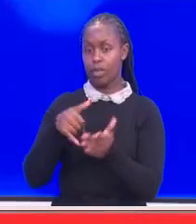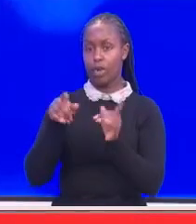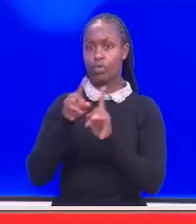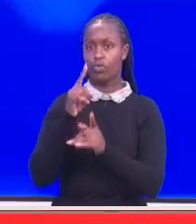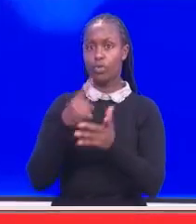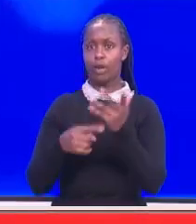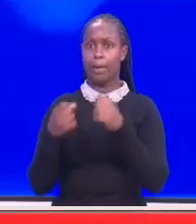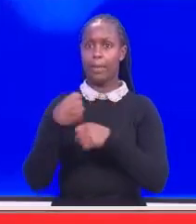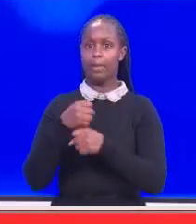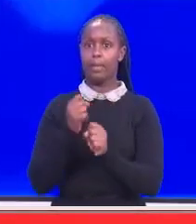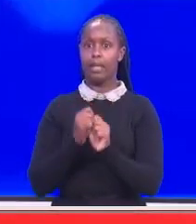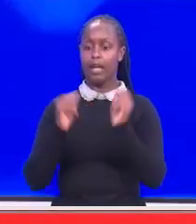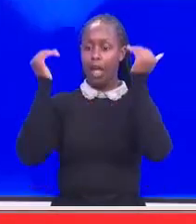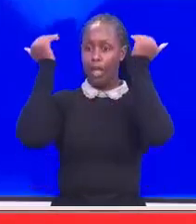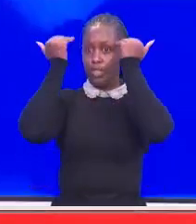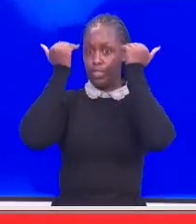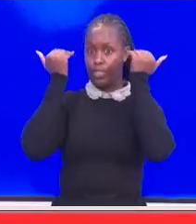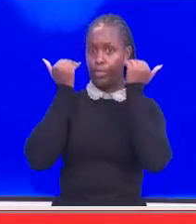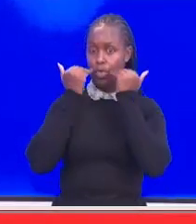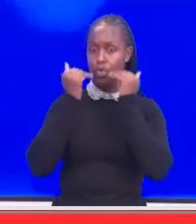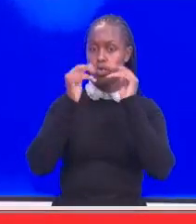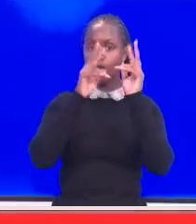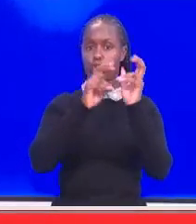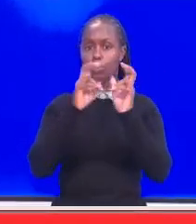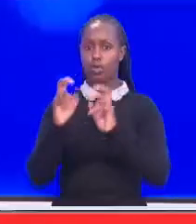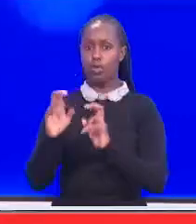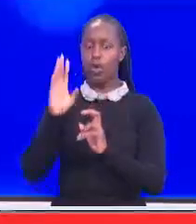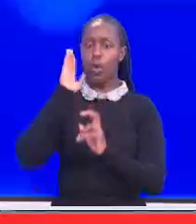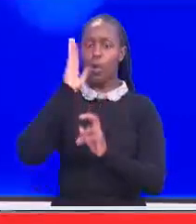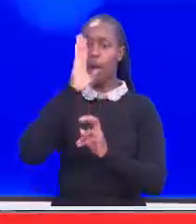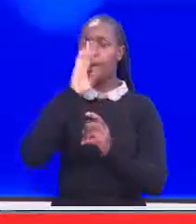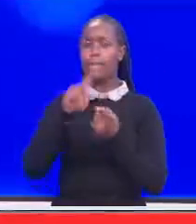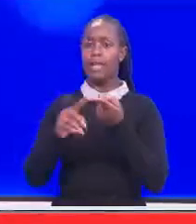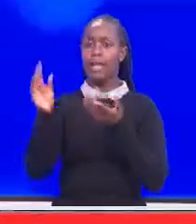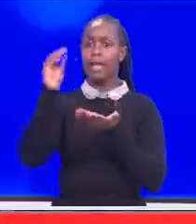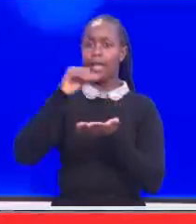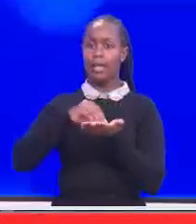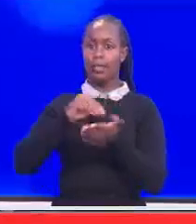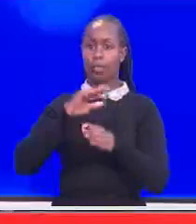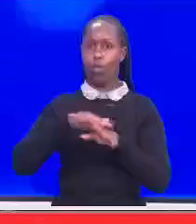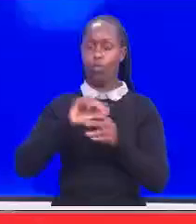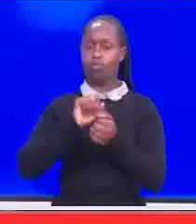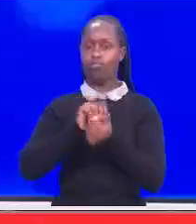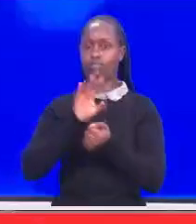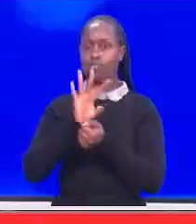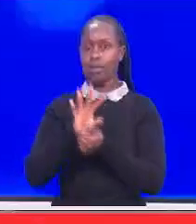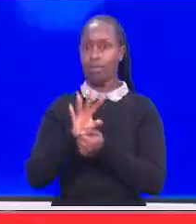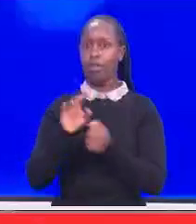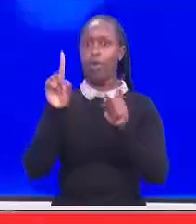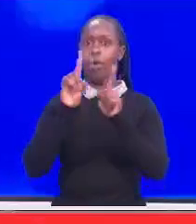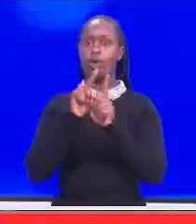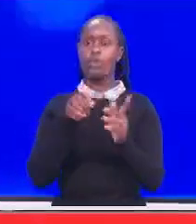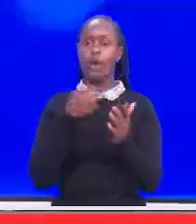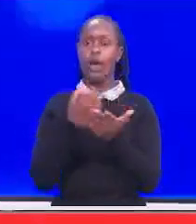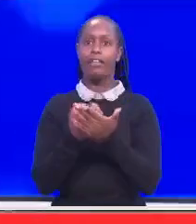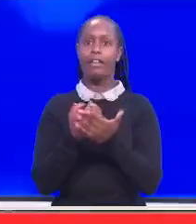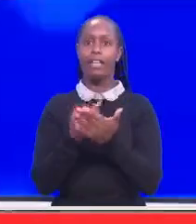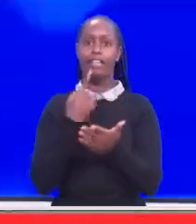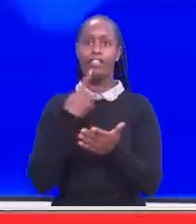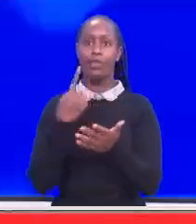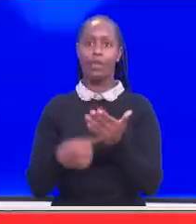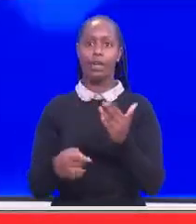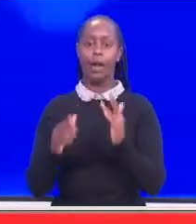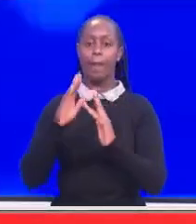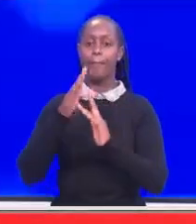whichever court that the matters will be mentioned or handled. Ushahidi kwa mahakama pia uliweka bayana kuwa kati ya